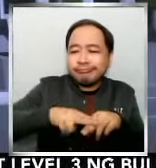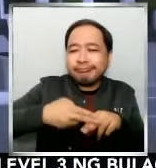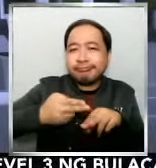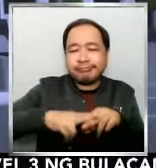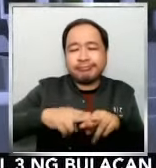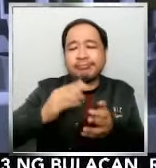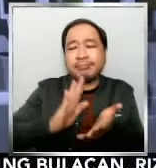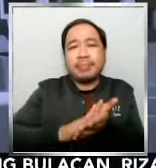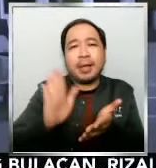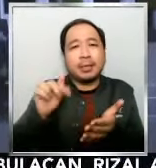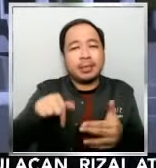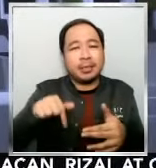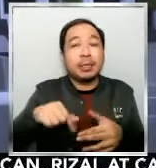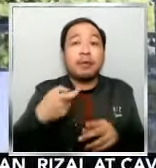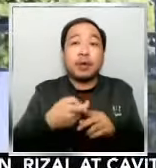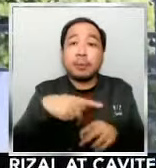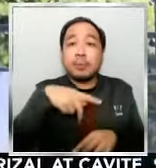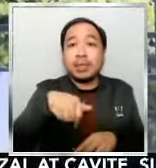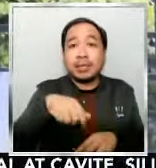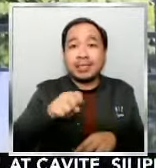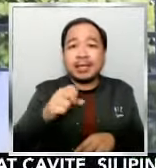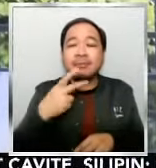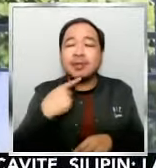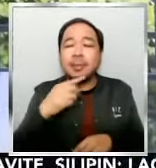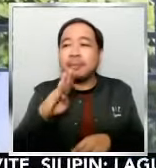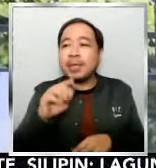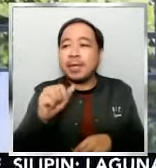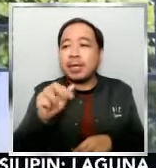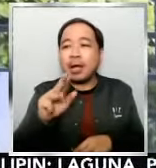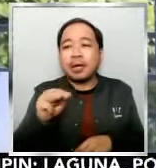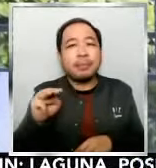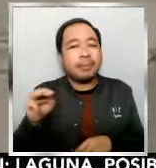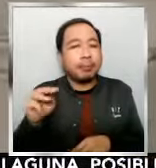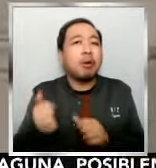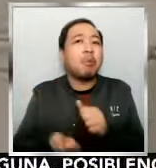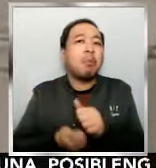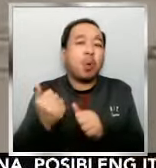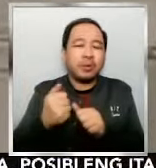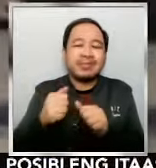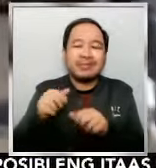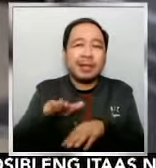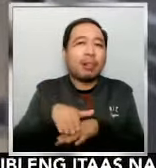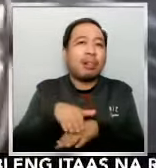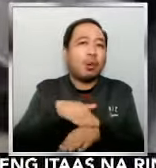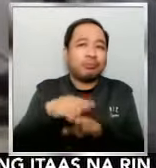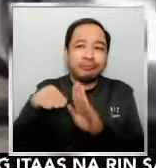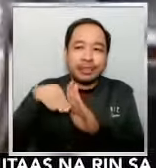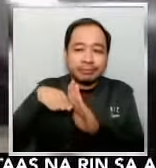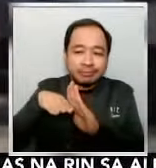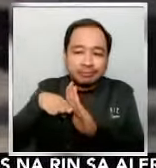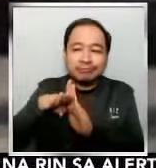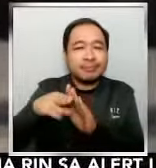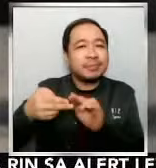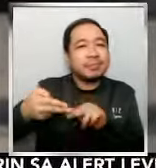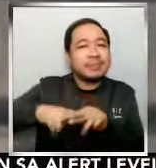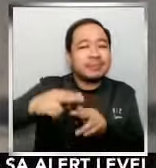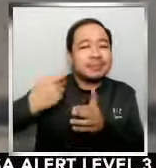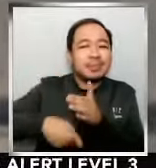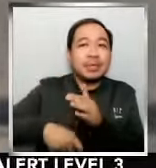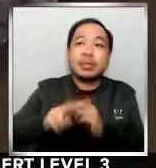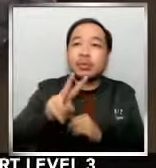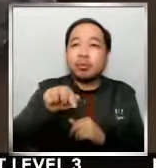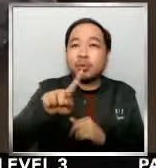ng PSA, BARMM ang nakapagtala ng pinakamababang inflation rate noong December na naitala lang sa